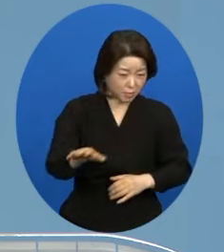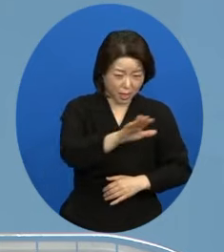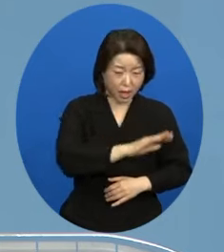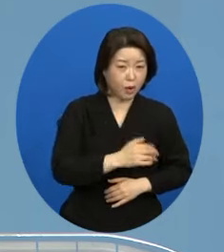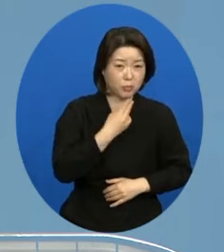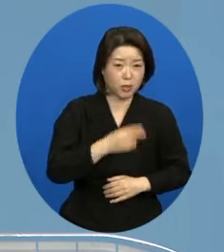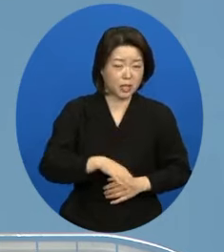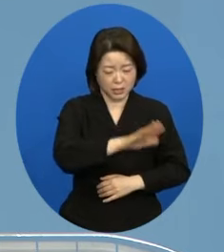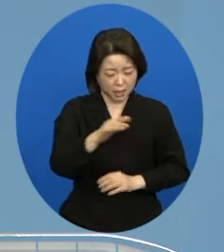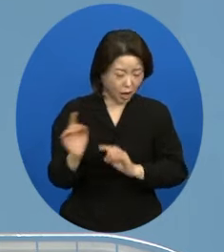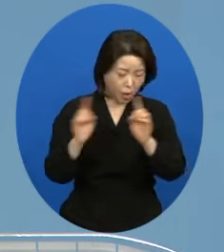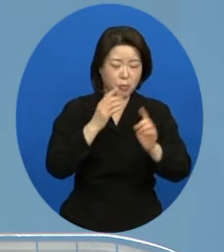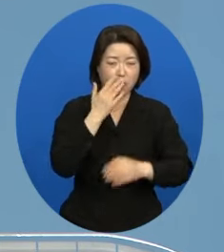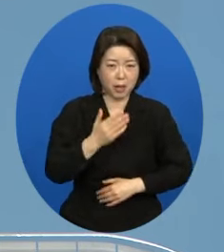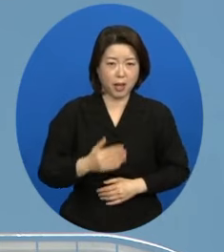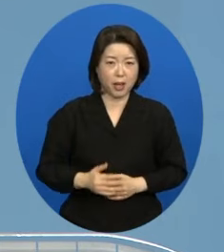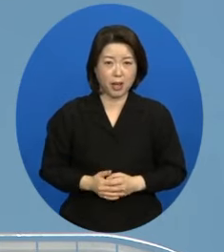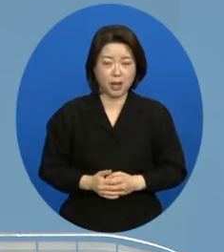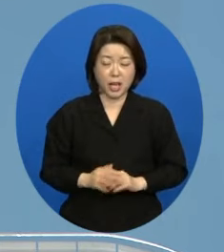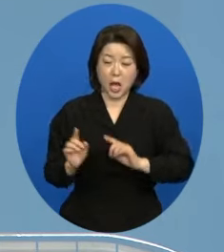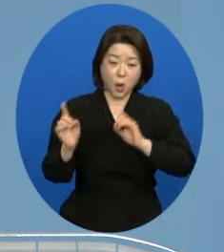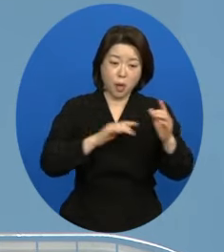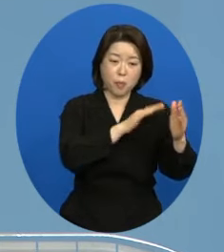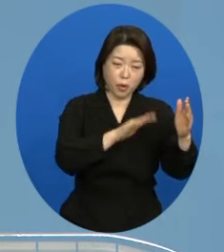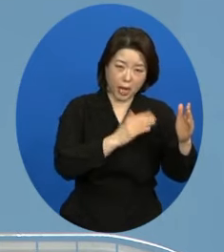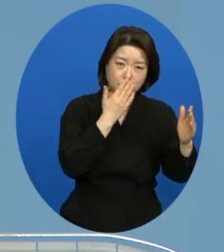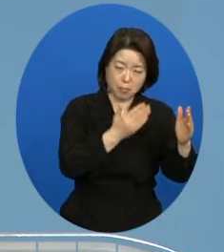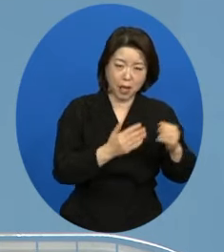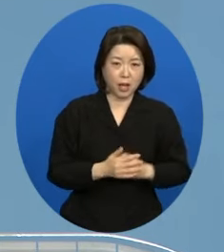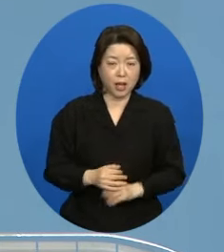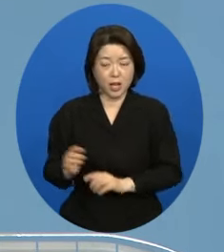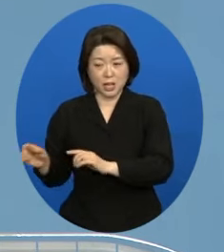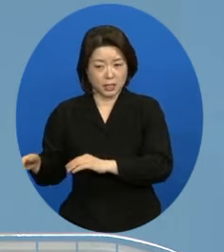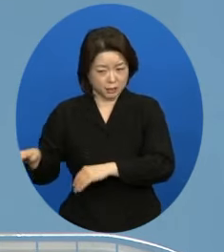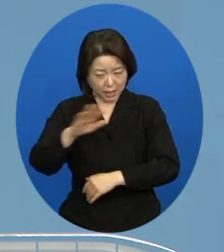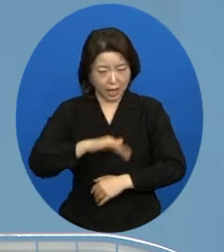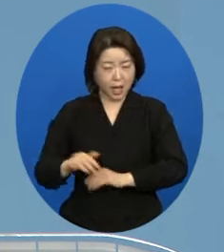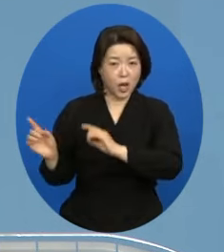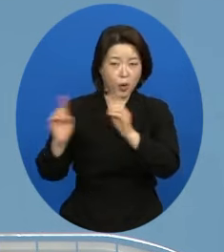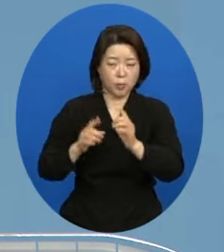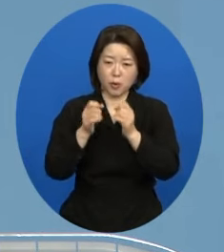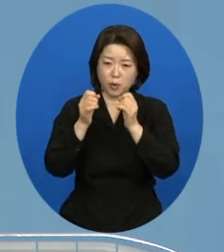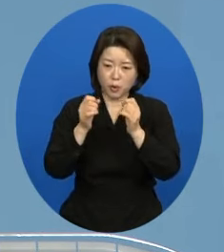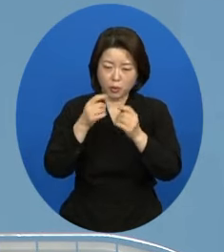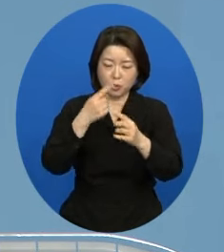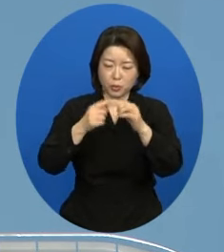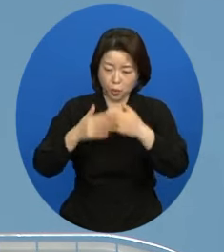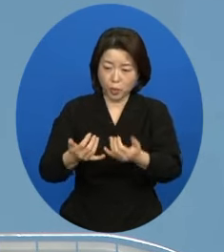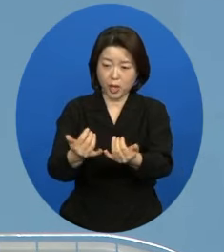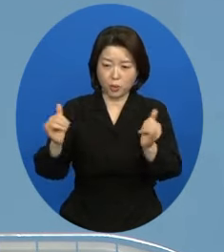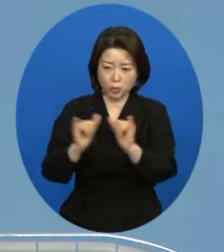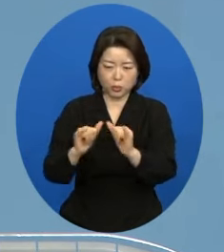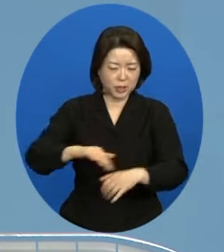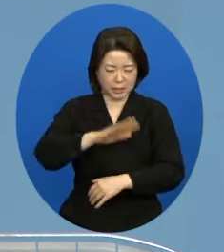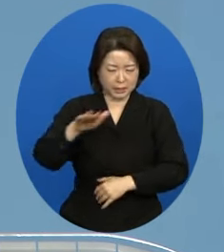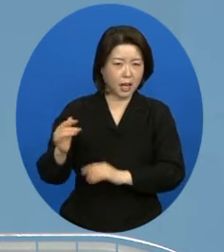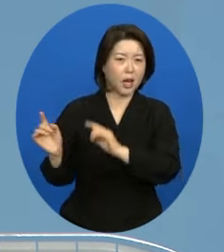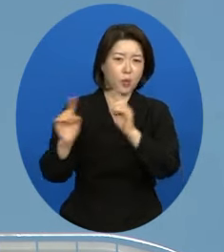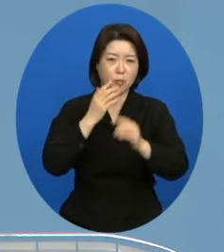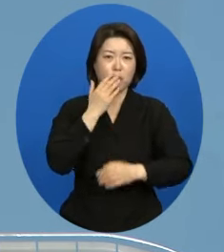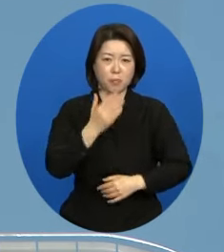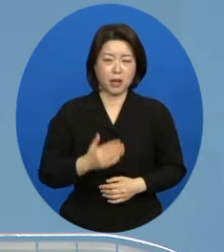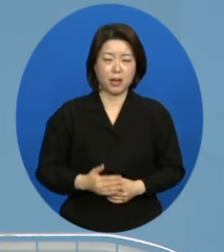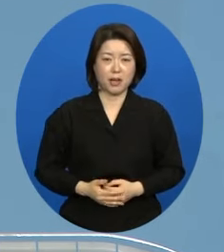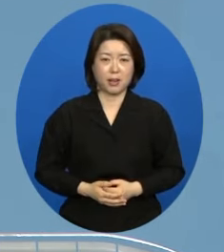없고 회복 받지 못할 가정이 없고 회복되지 못할 교회와 공동체는 없다는 것이죠 저는